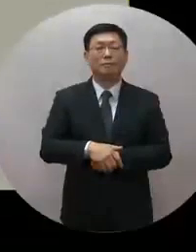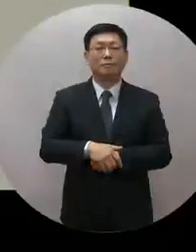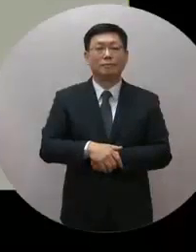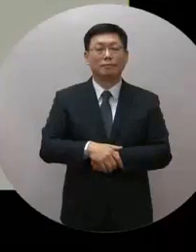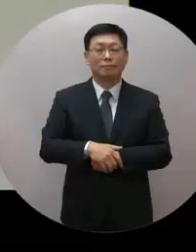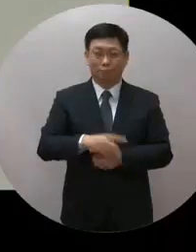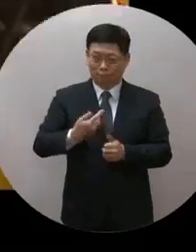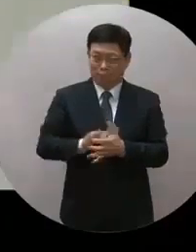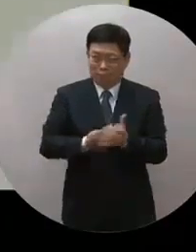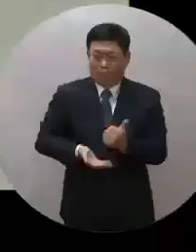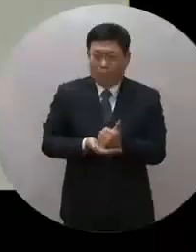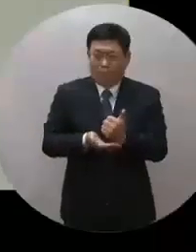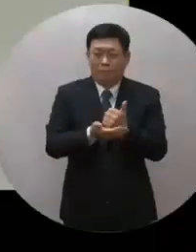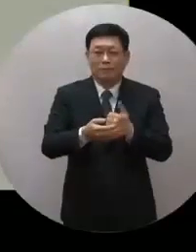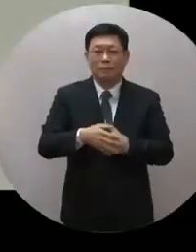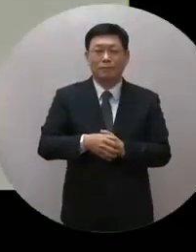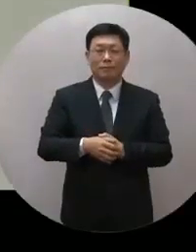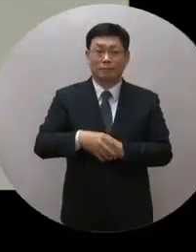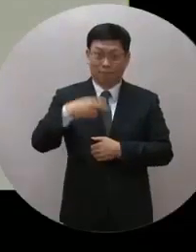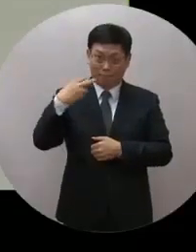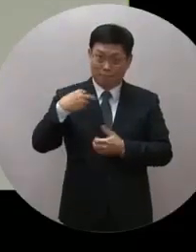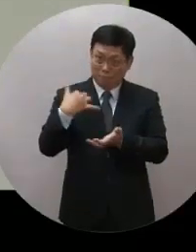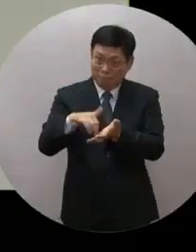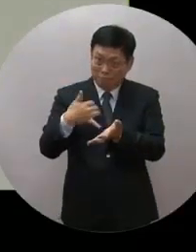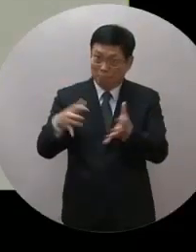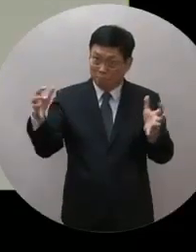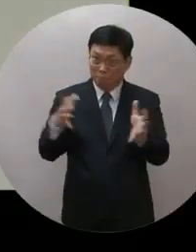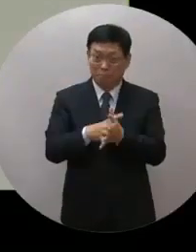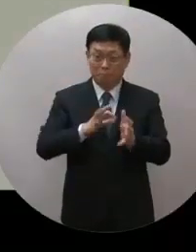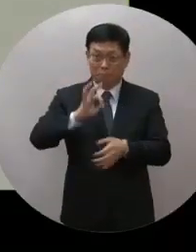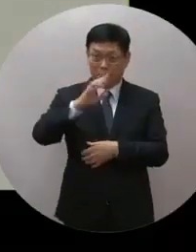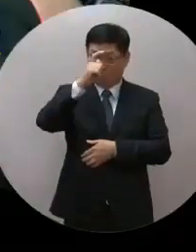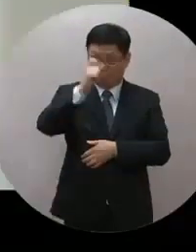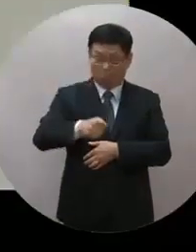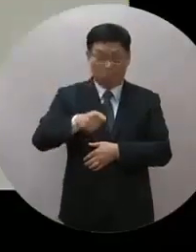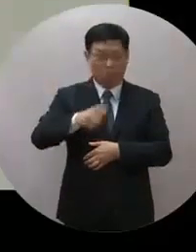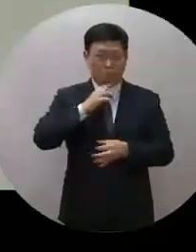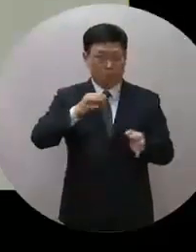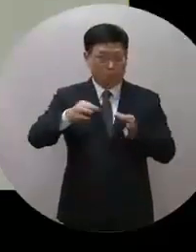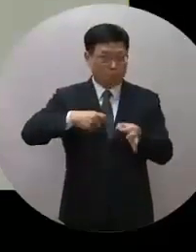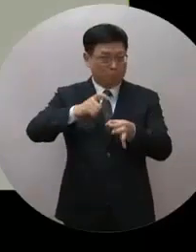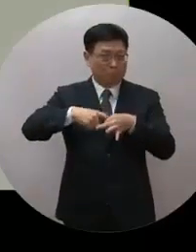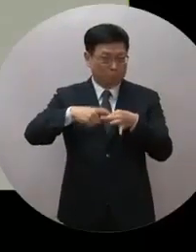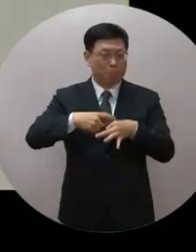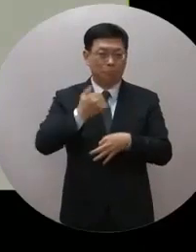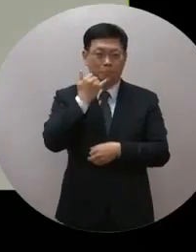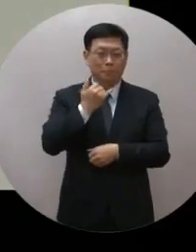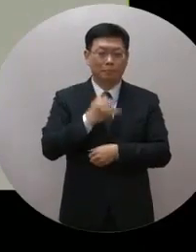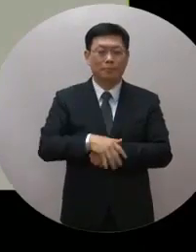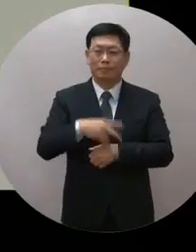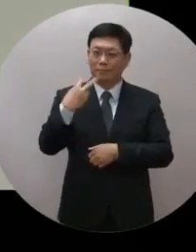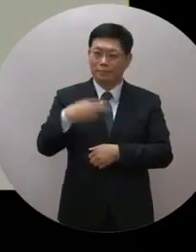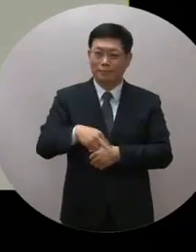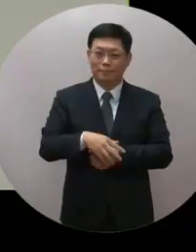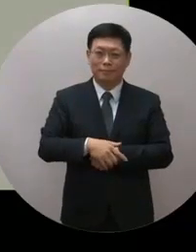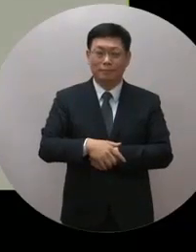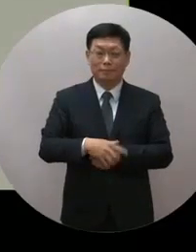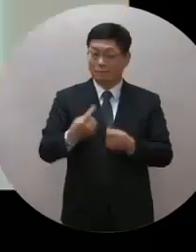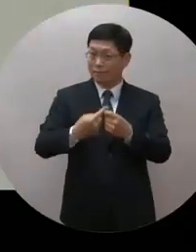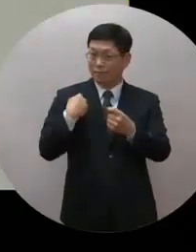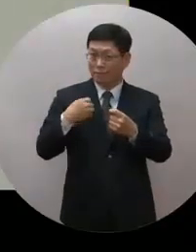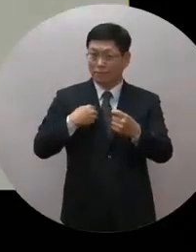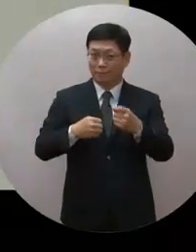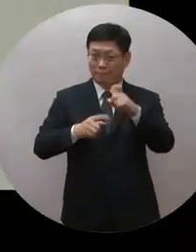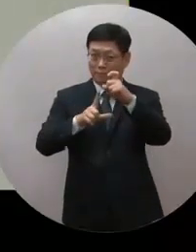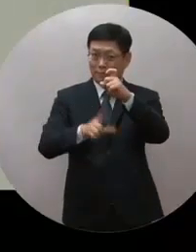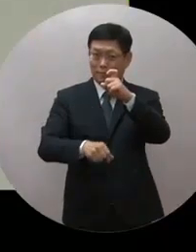国内旅游奖励计划，合计创造了500亿元的经济效益。另外，在去